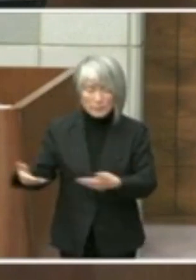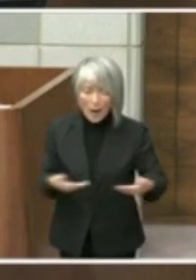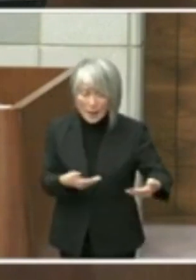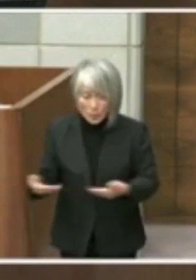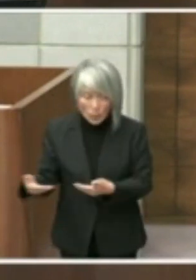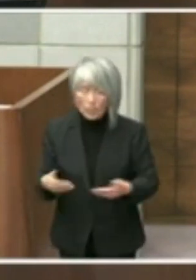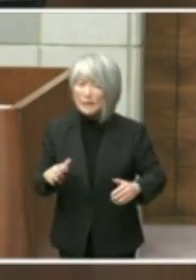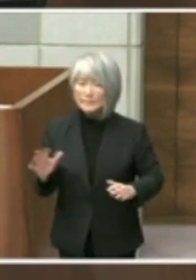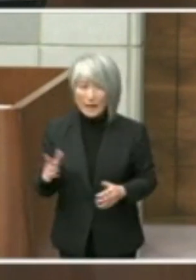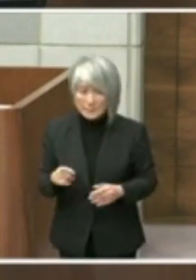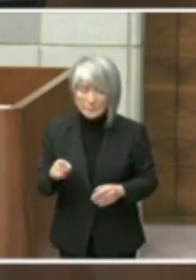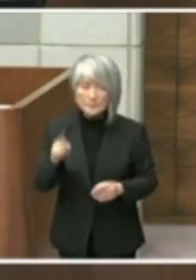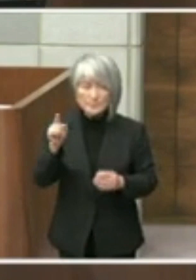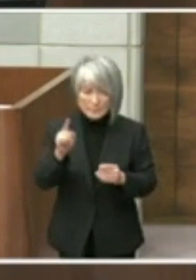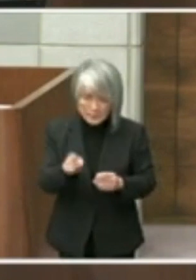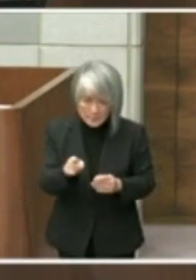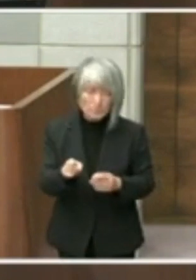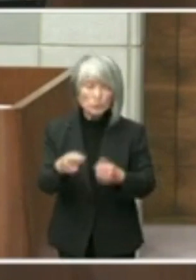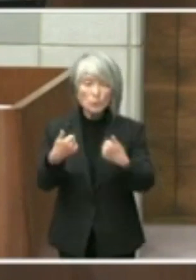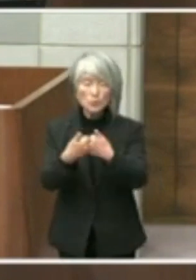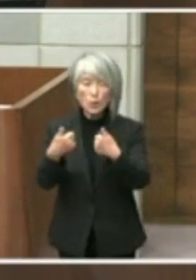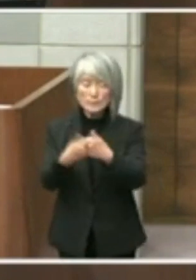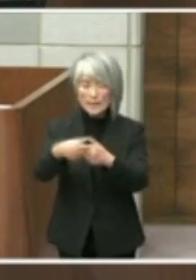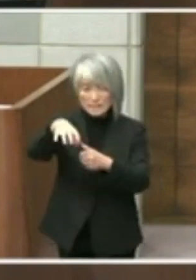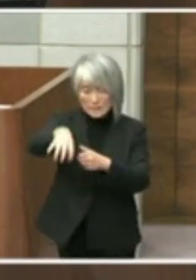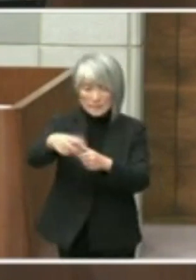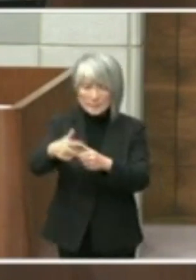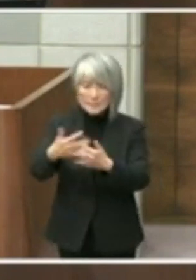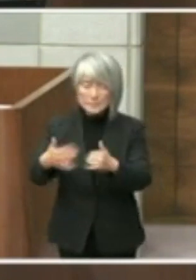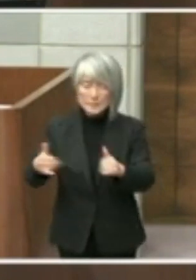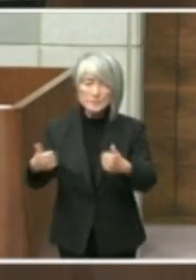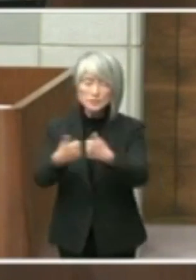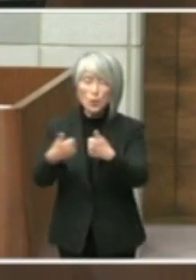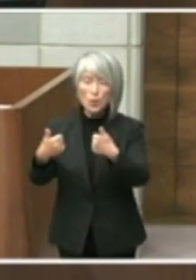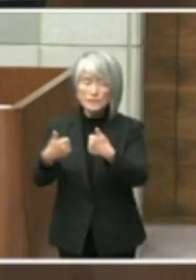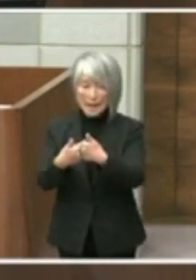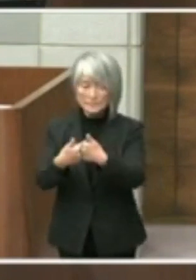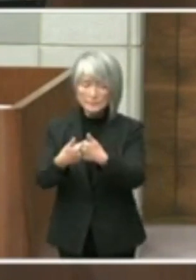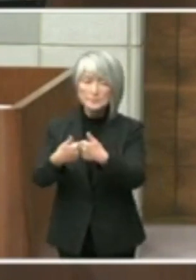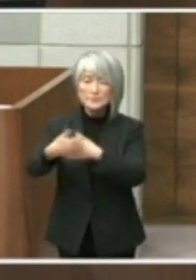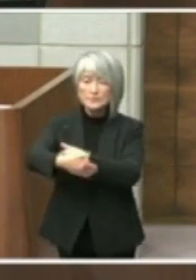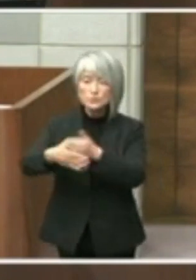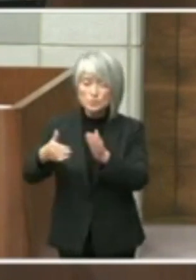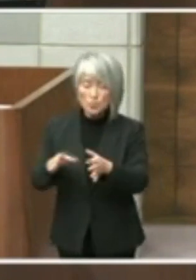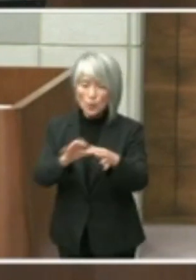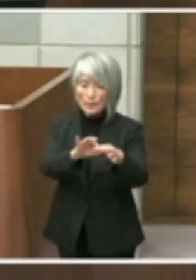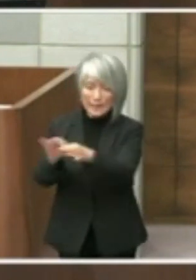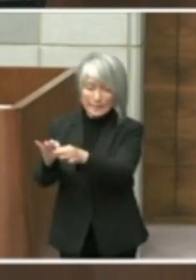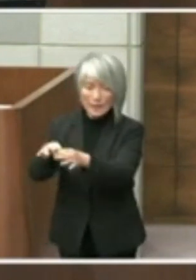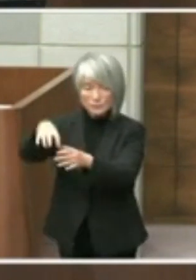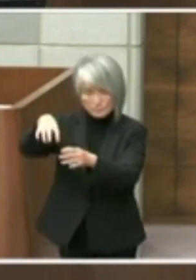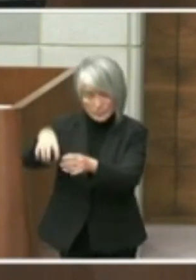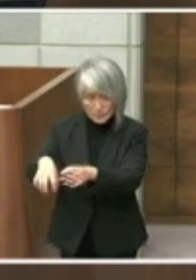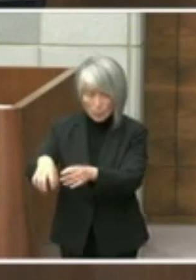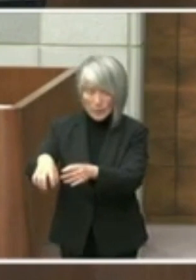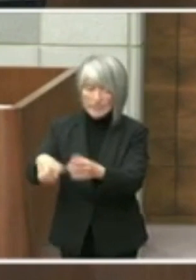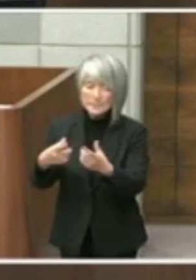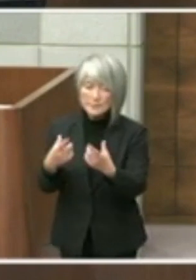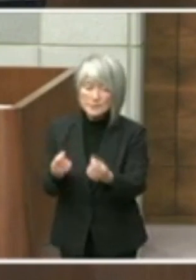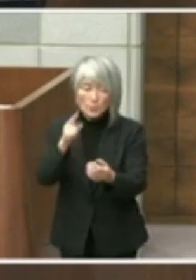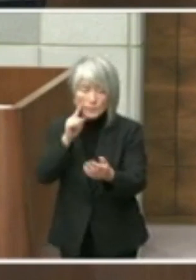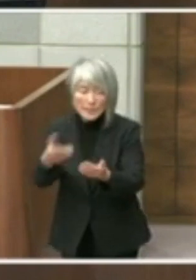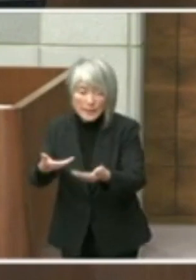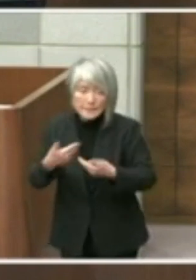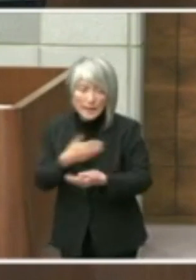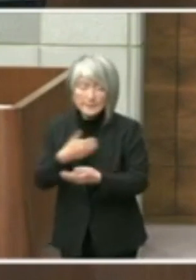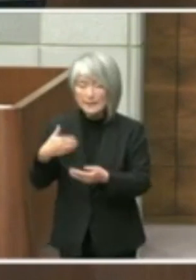なく、その相談先である市民相談室の連絡先をご覧いただけるよう、現在、掲載内